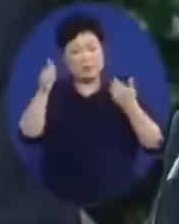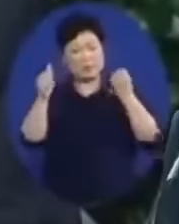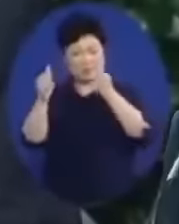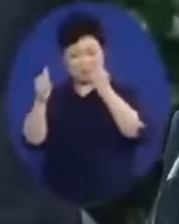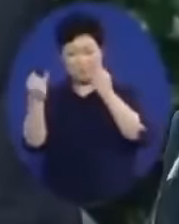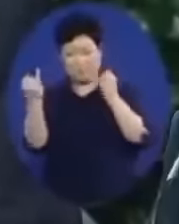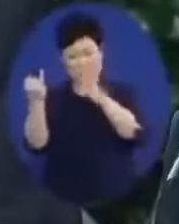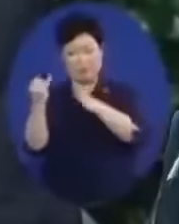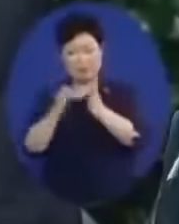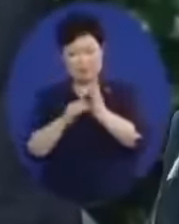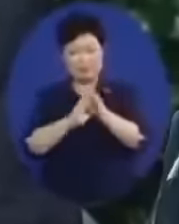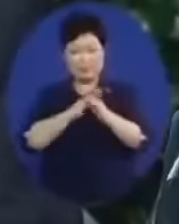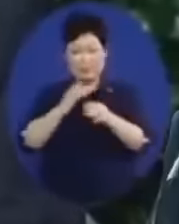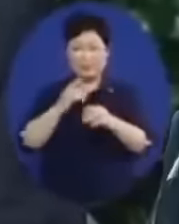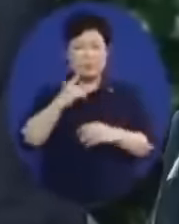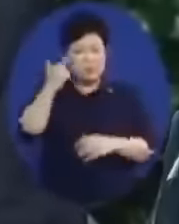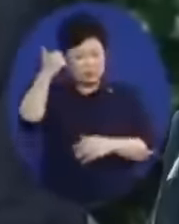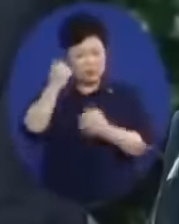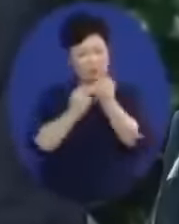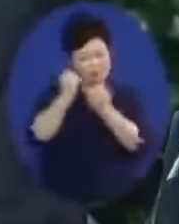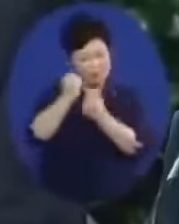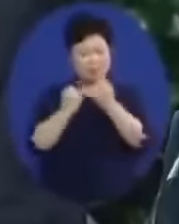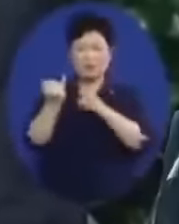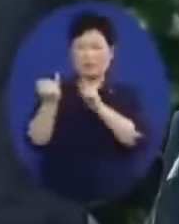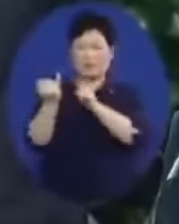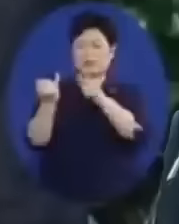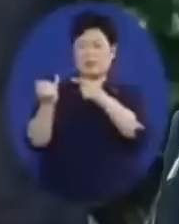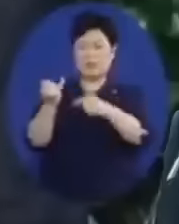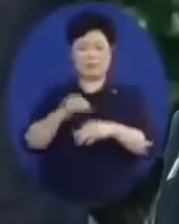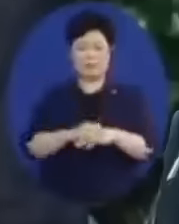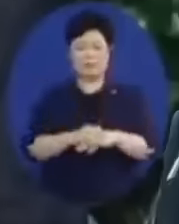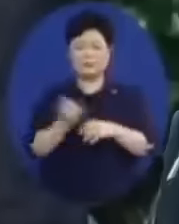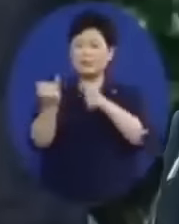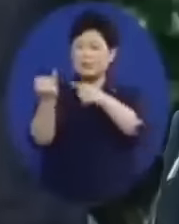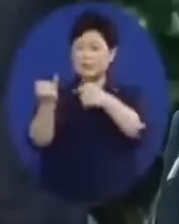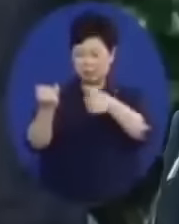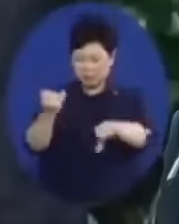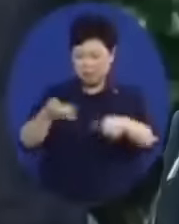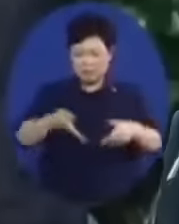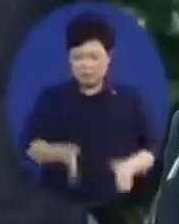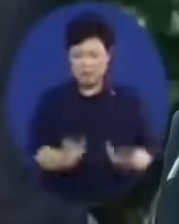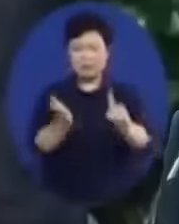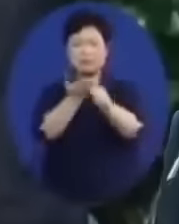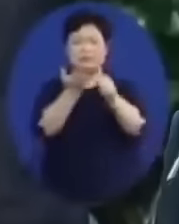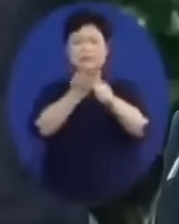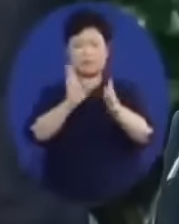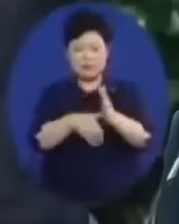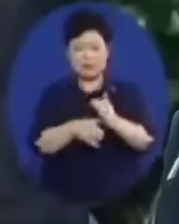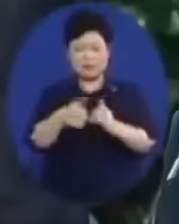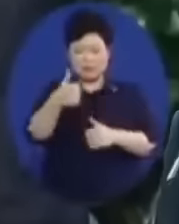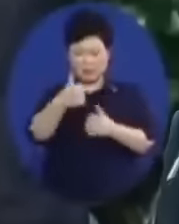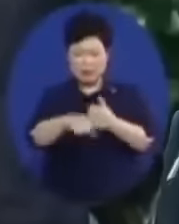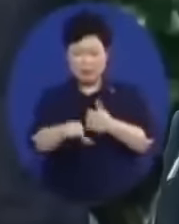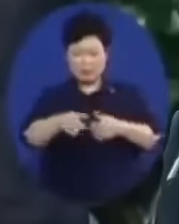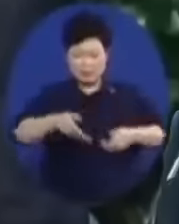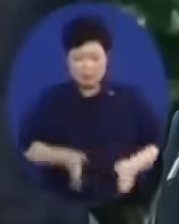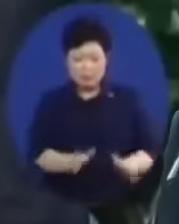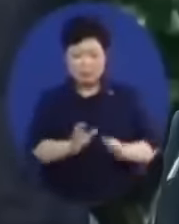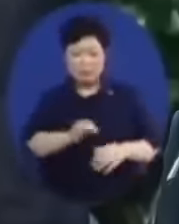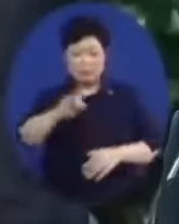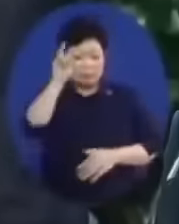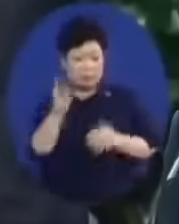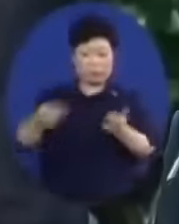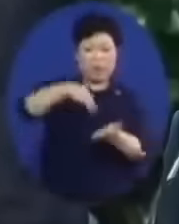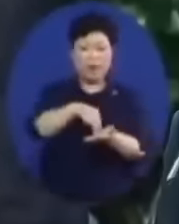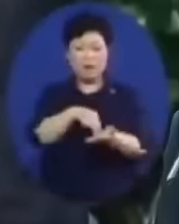들으십시오. 박수미 자매님, 자매님이 아들을 낳아서 기를 때 아들이 낳자마자 벌떡